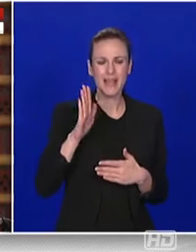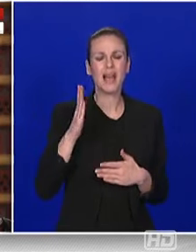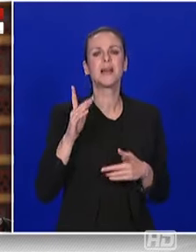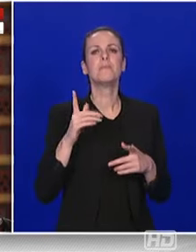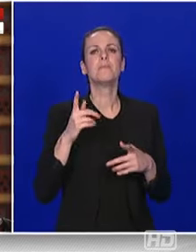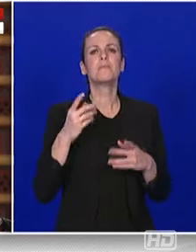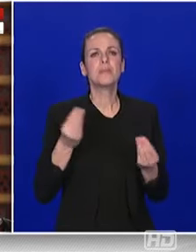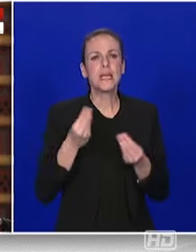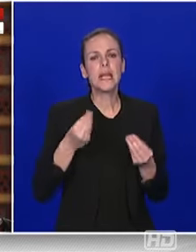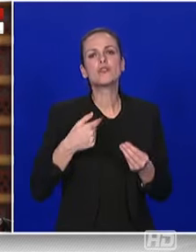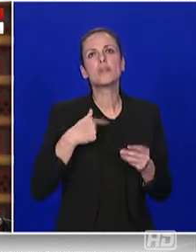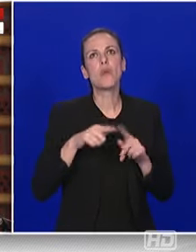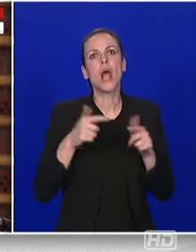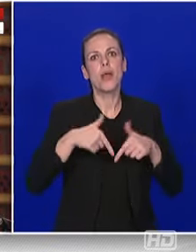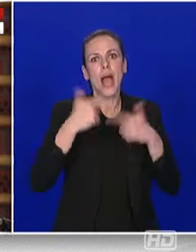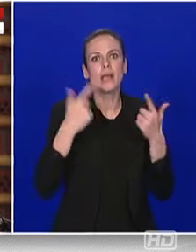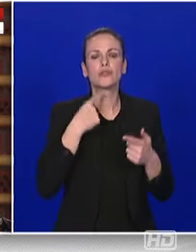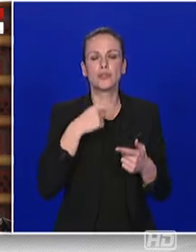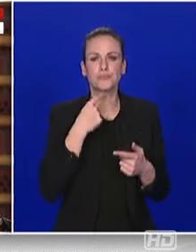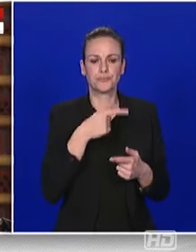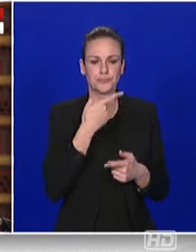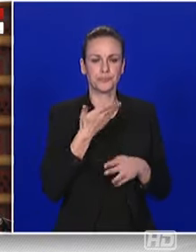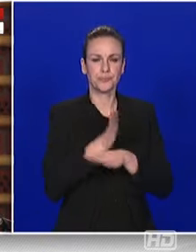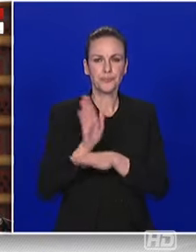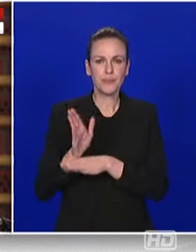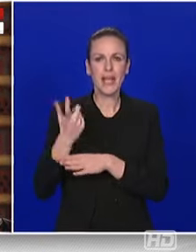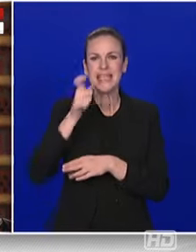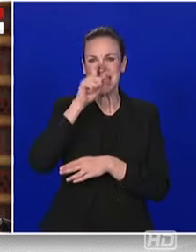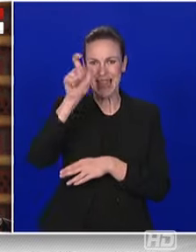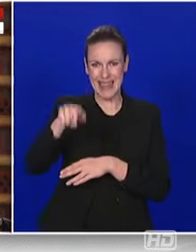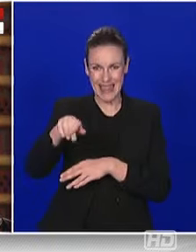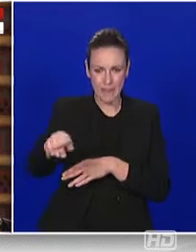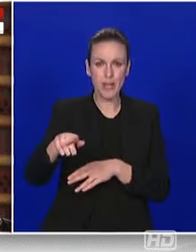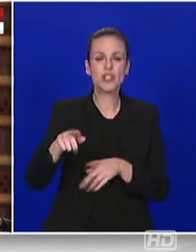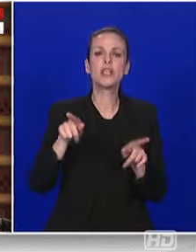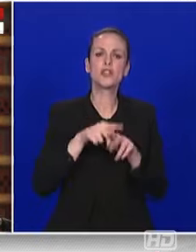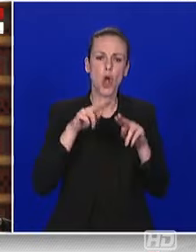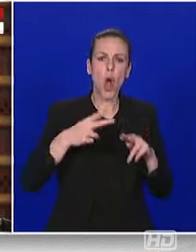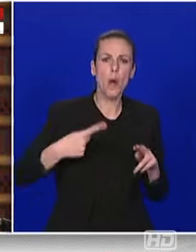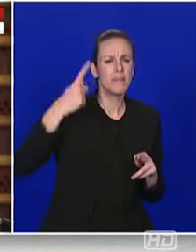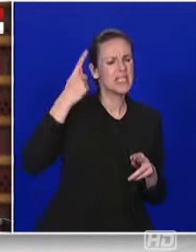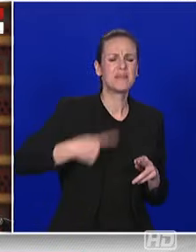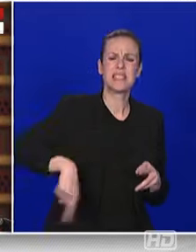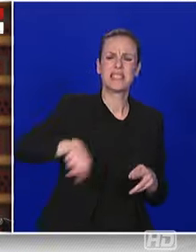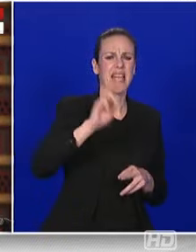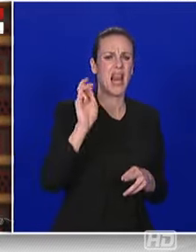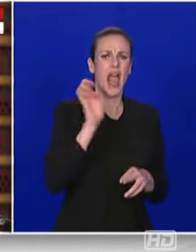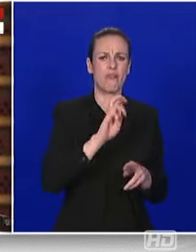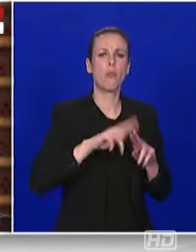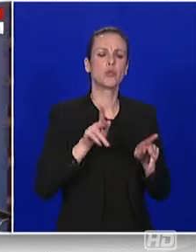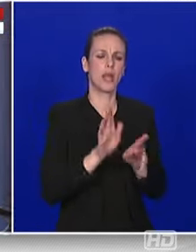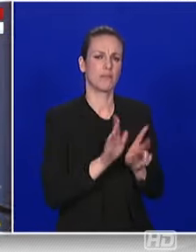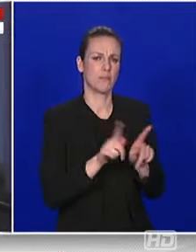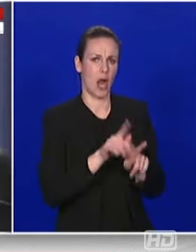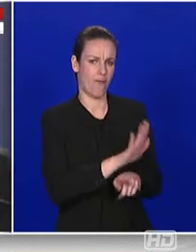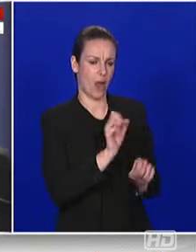to vrlo jasno definirala i predstavnik iz Njemačke i svi ostali, mislim da će cijela Europa ići u tom smjeru.